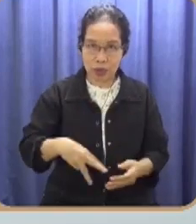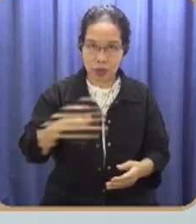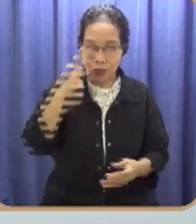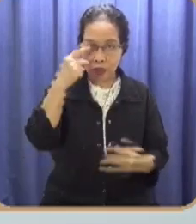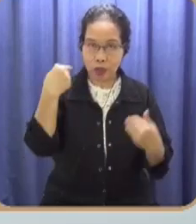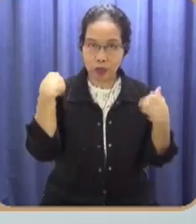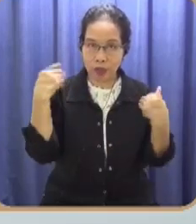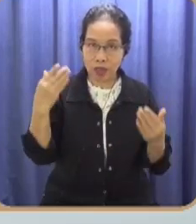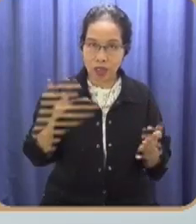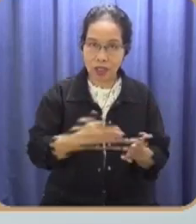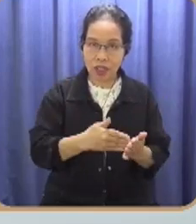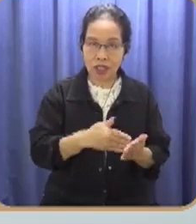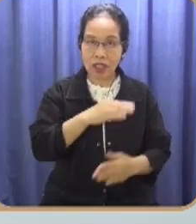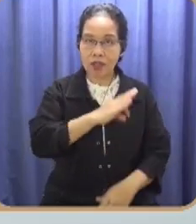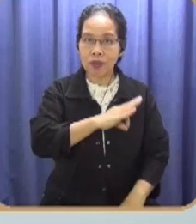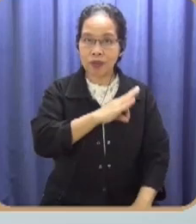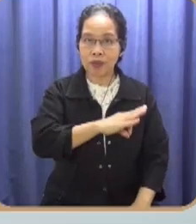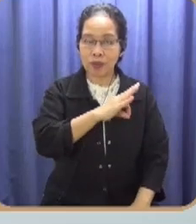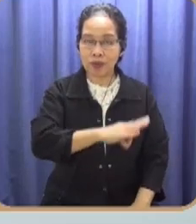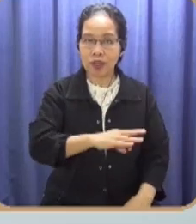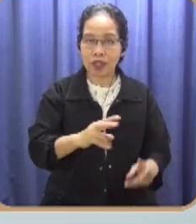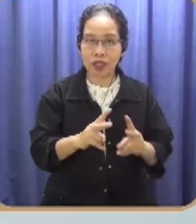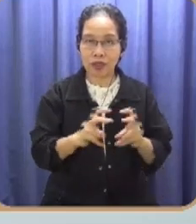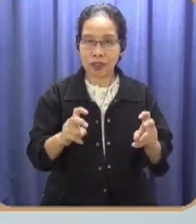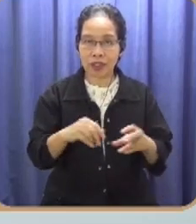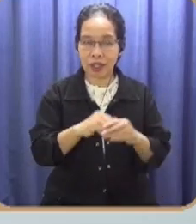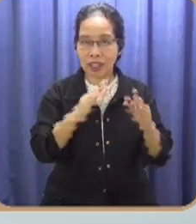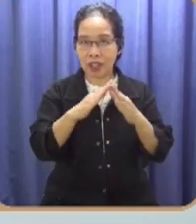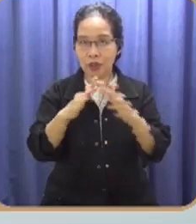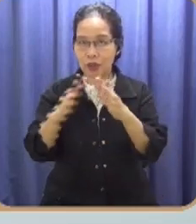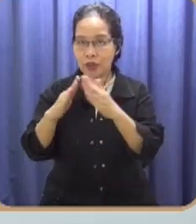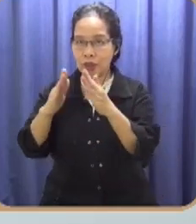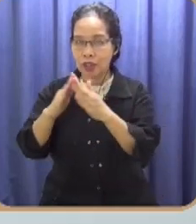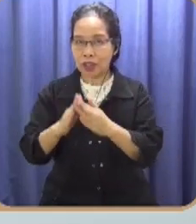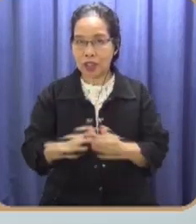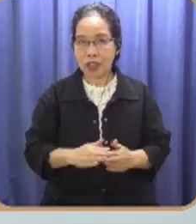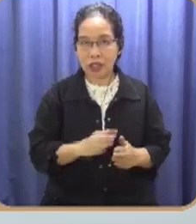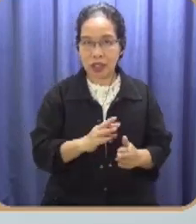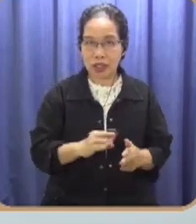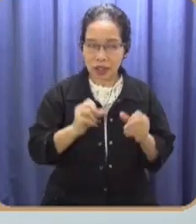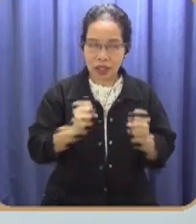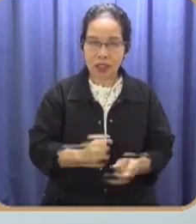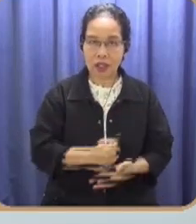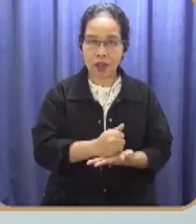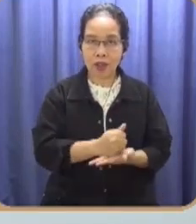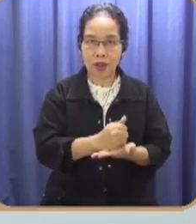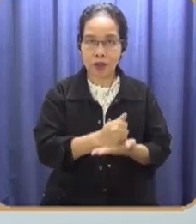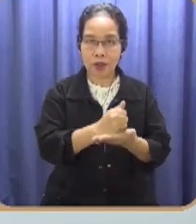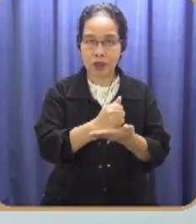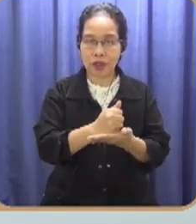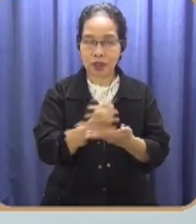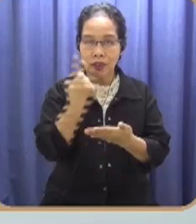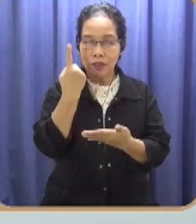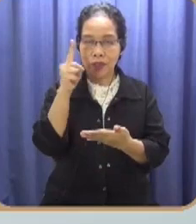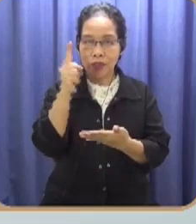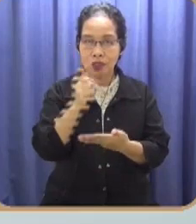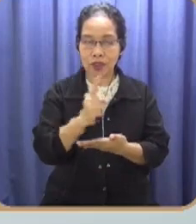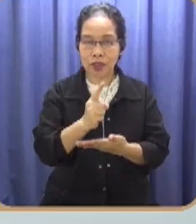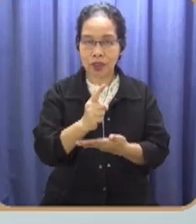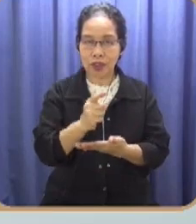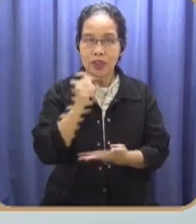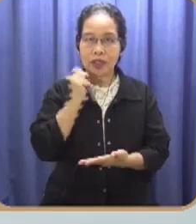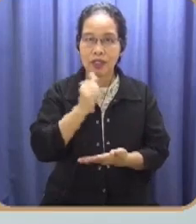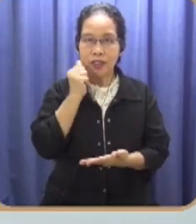ng mapagkakakitaan kahit na nasa bahay lang. Anila ay makatutulong din ito para po doon sa kanilang pang-araw-araw